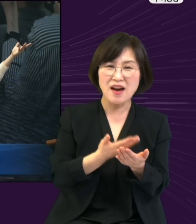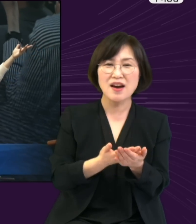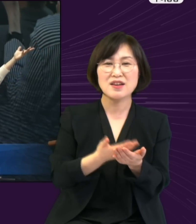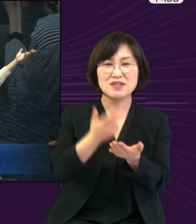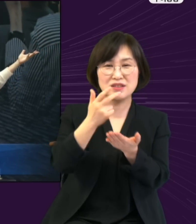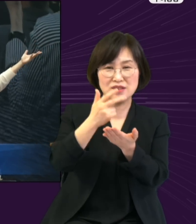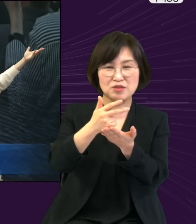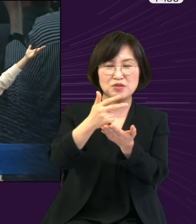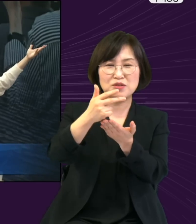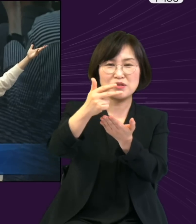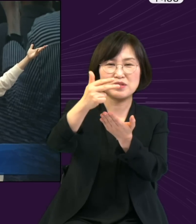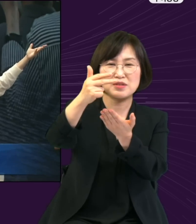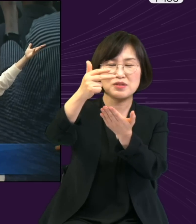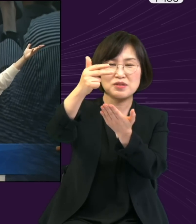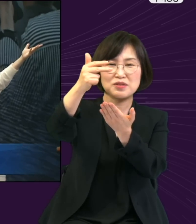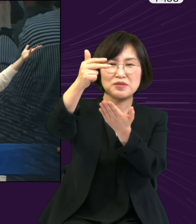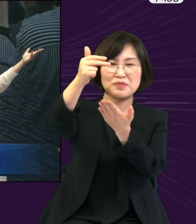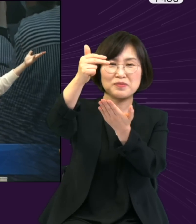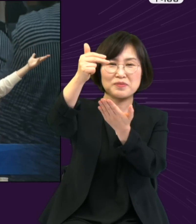정비하신 주